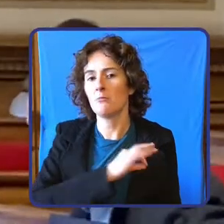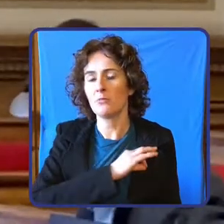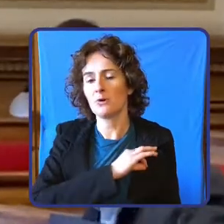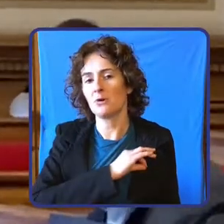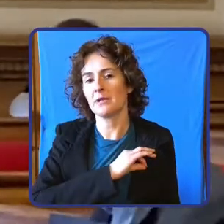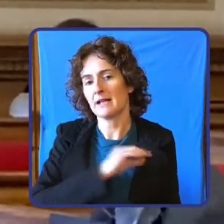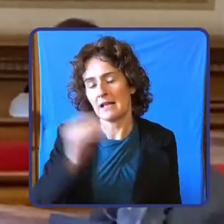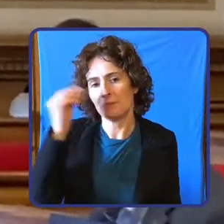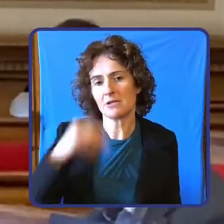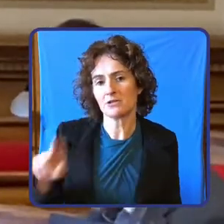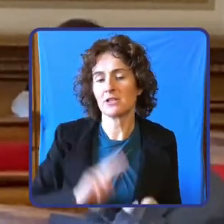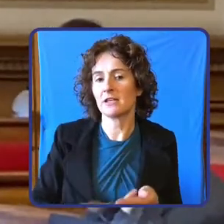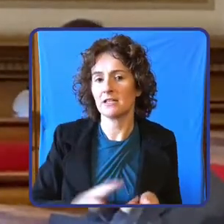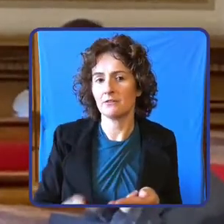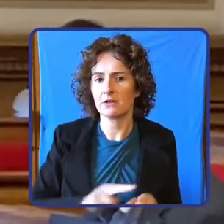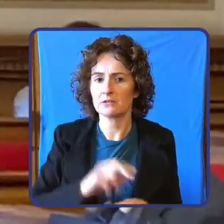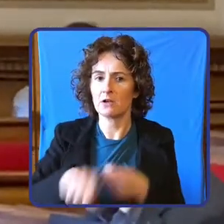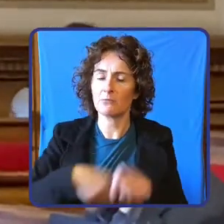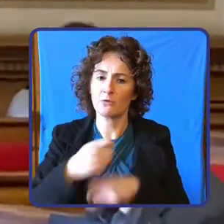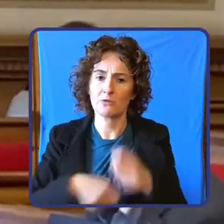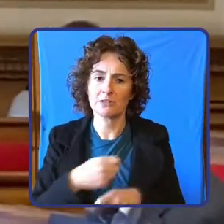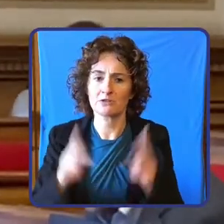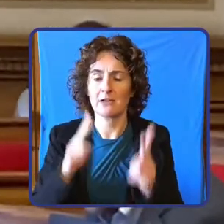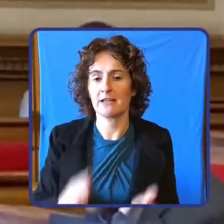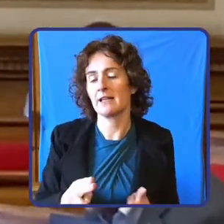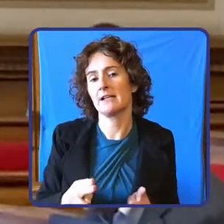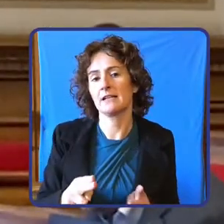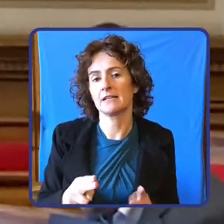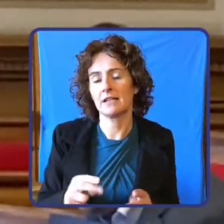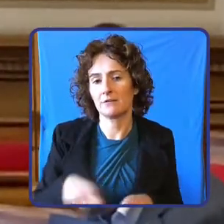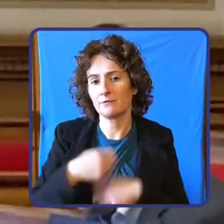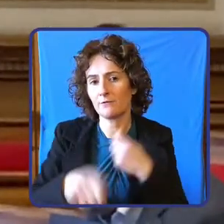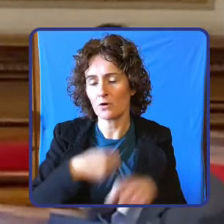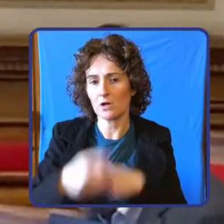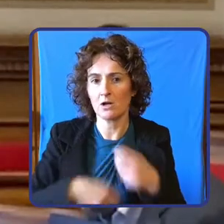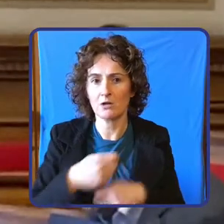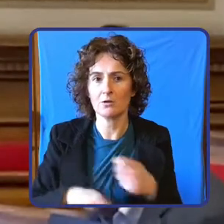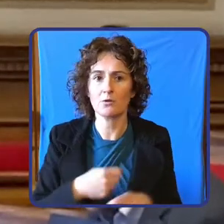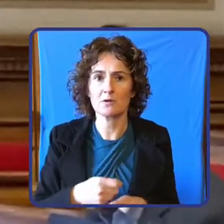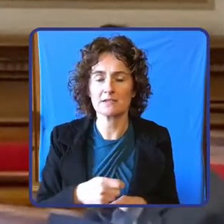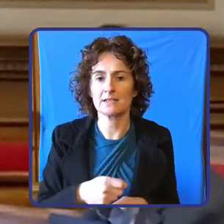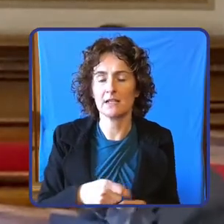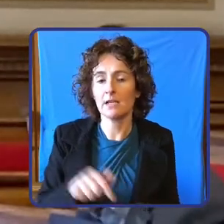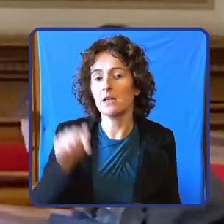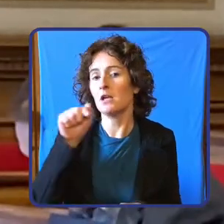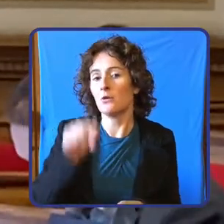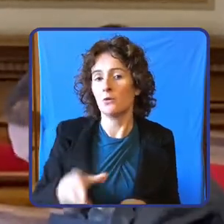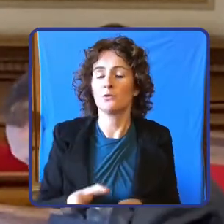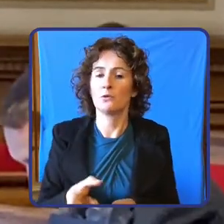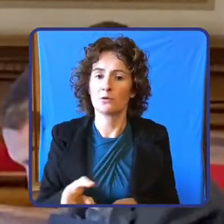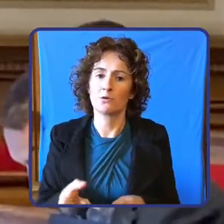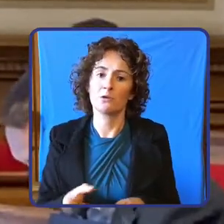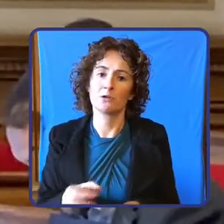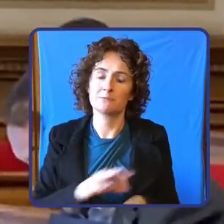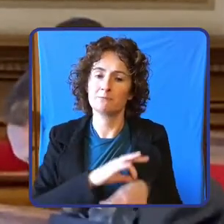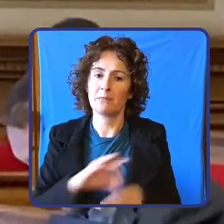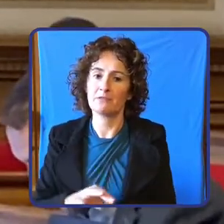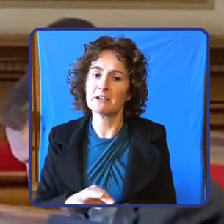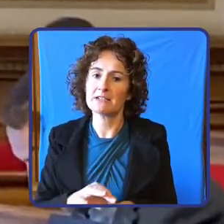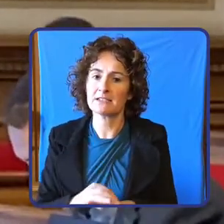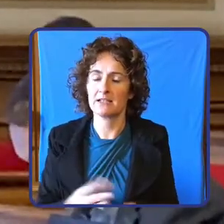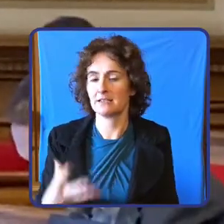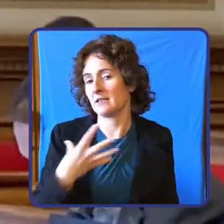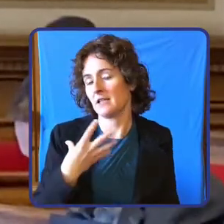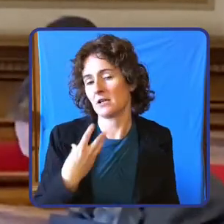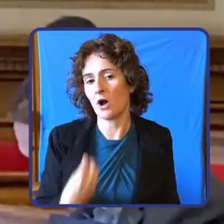november 17-én bevezettek egy új települési adót, azóta elhíresült földadót, tehát a Mindenki Magyarország Mozgalom